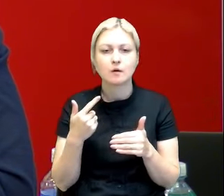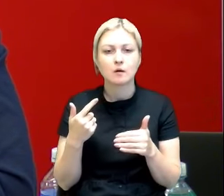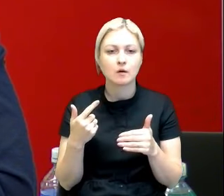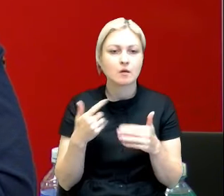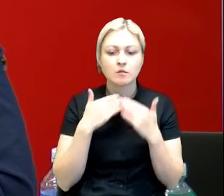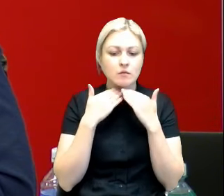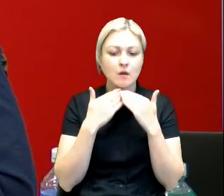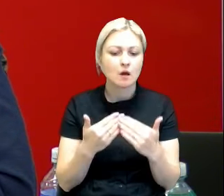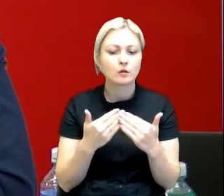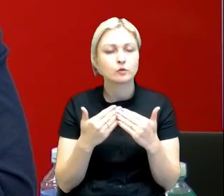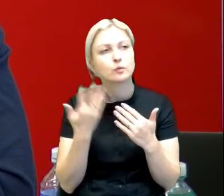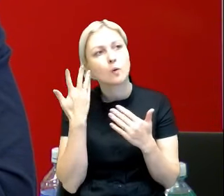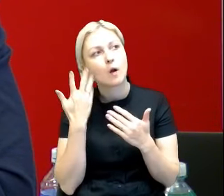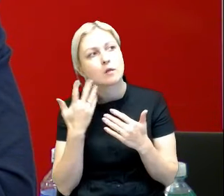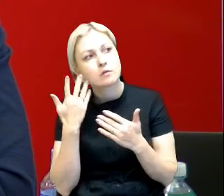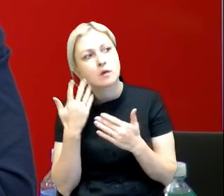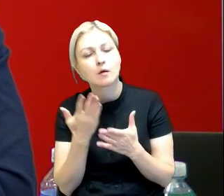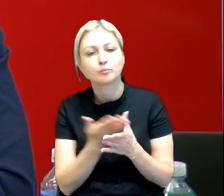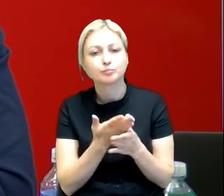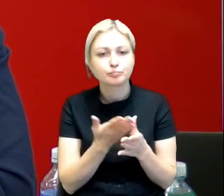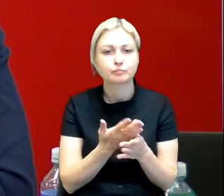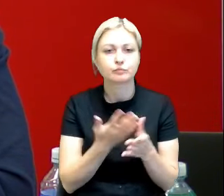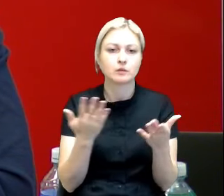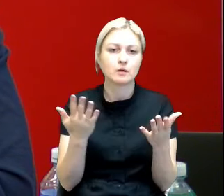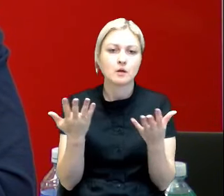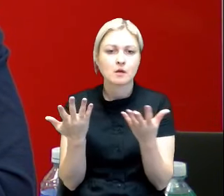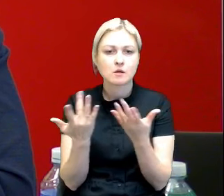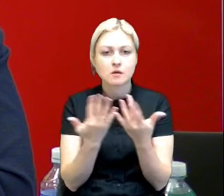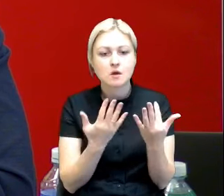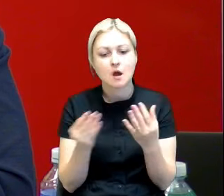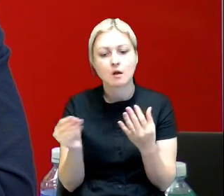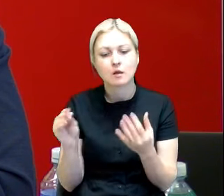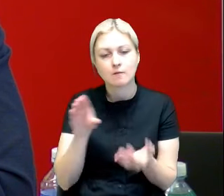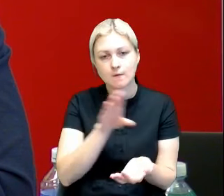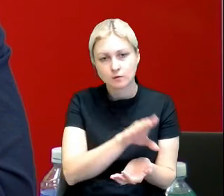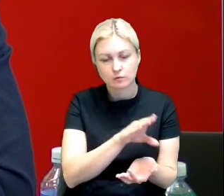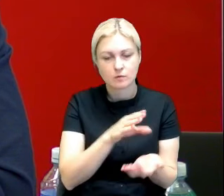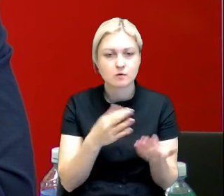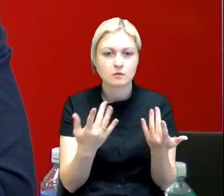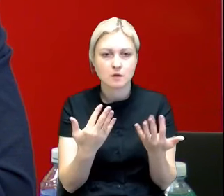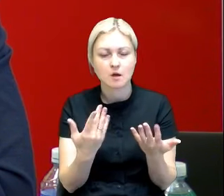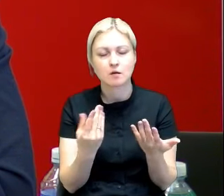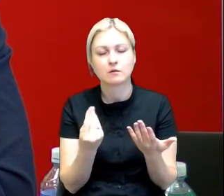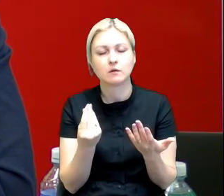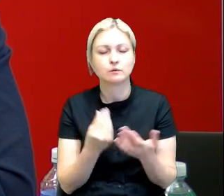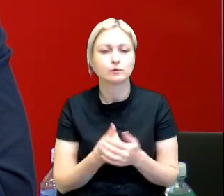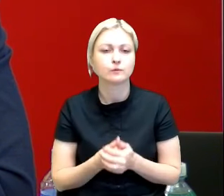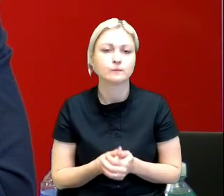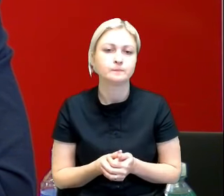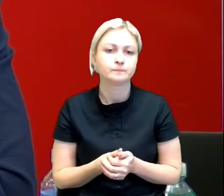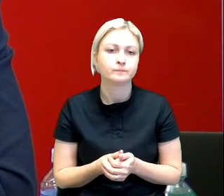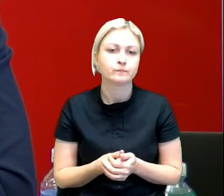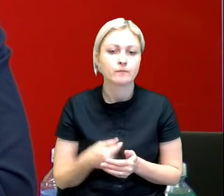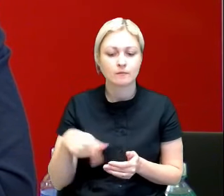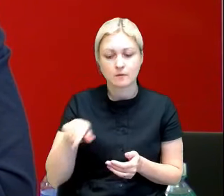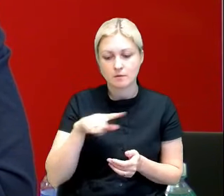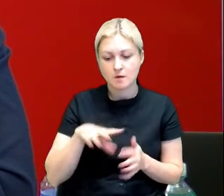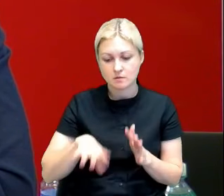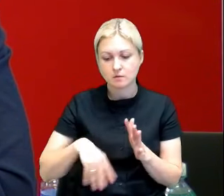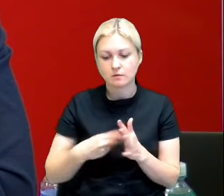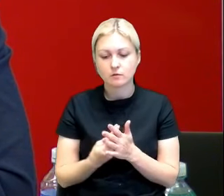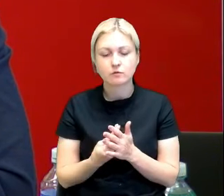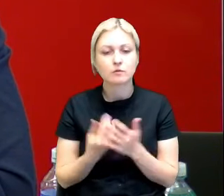kokios priemonės taikytinos nei kada kiek ir bus investuojama lėšų a mes likome iki pat šios dienos